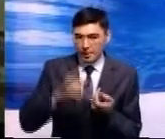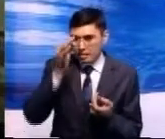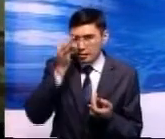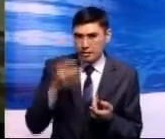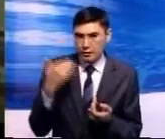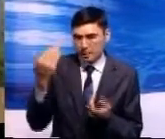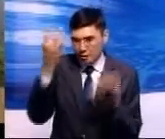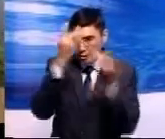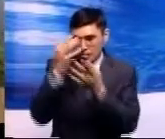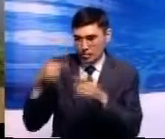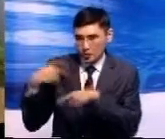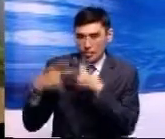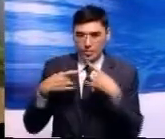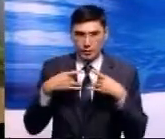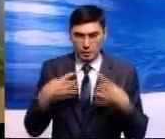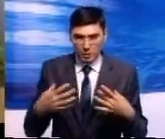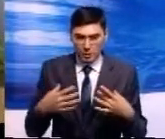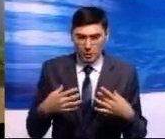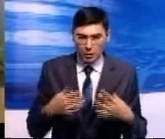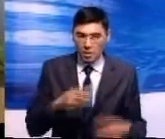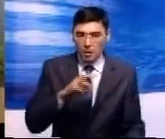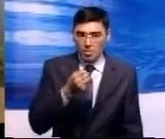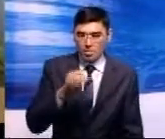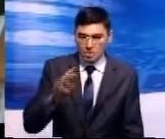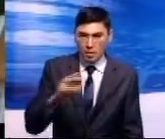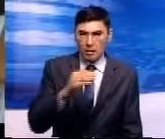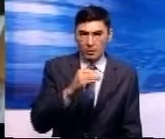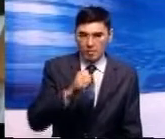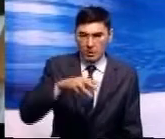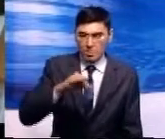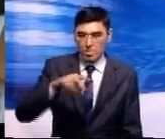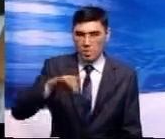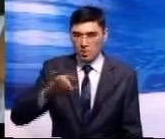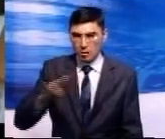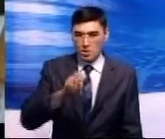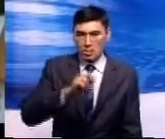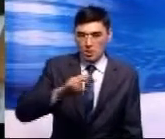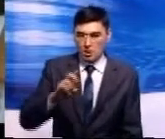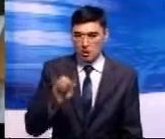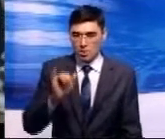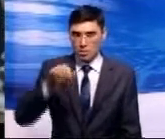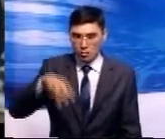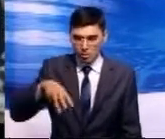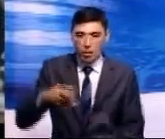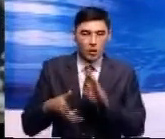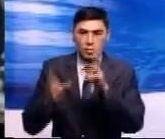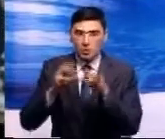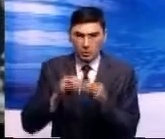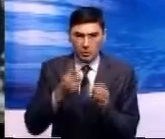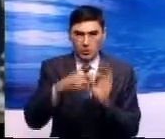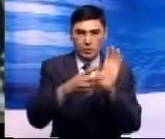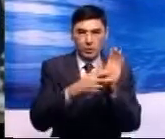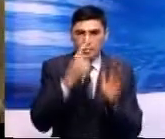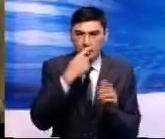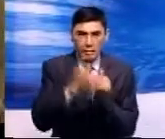культурного фестиваля был организован фотоконкурс «Майн Фамилин Альбум». В нем принимало участие 28 человек из 7